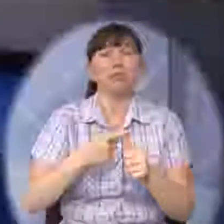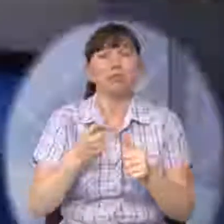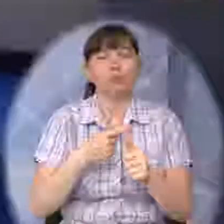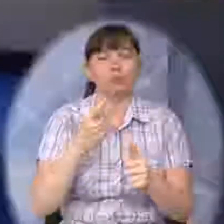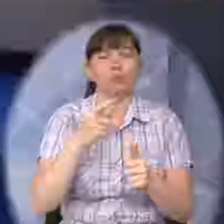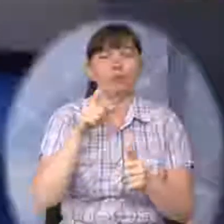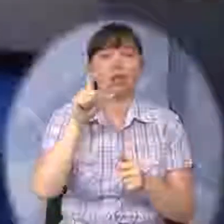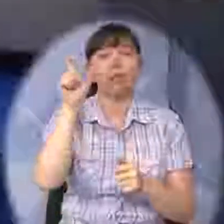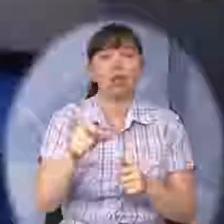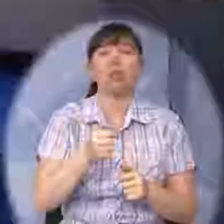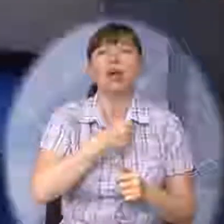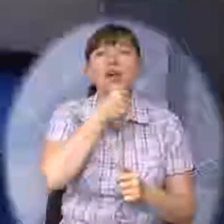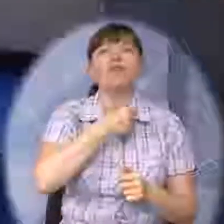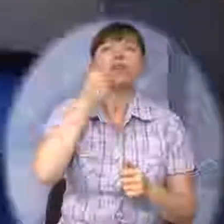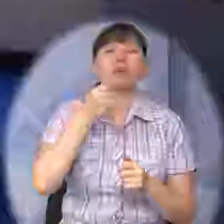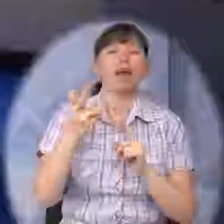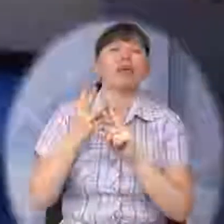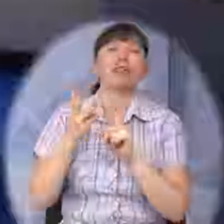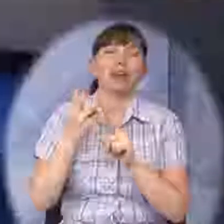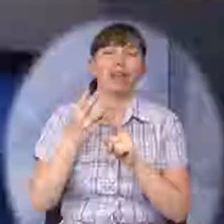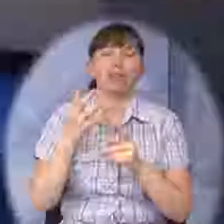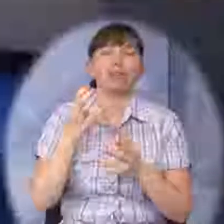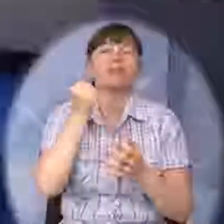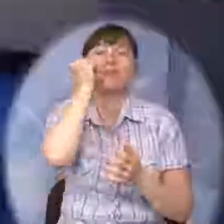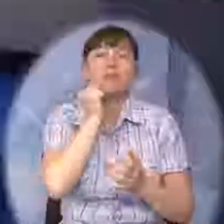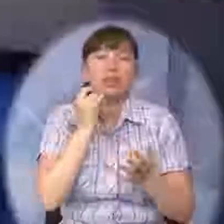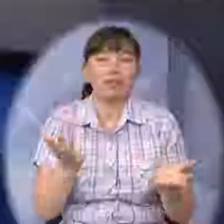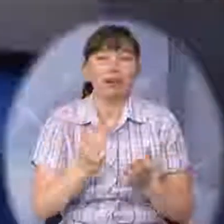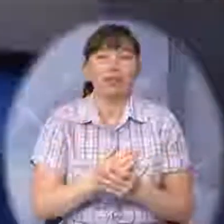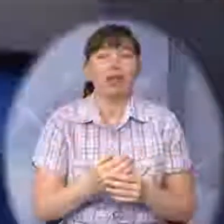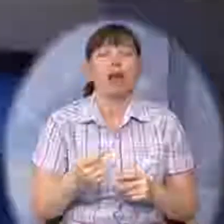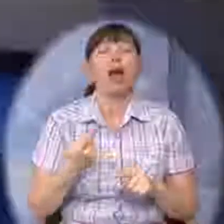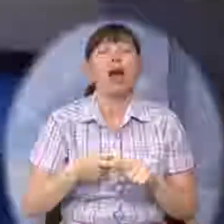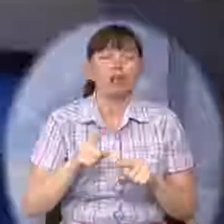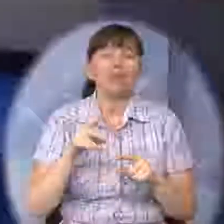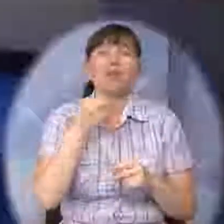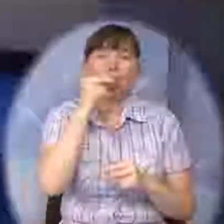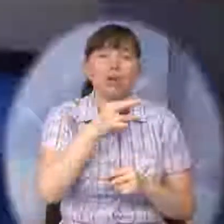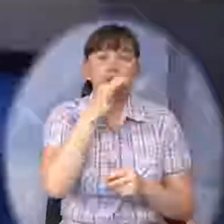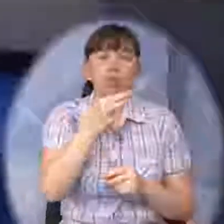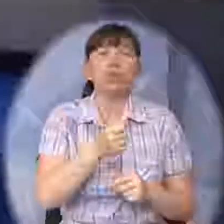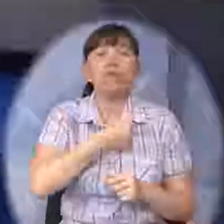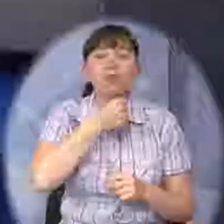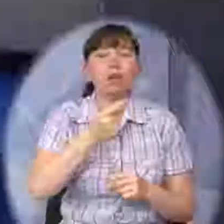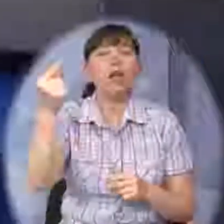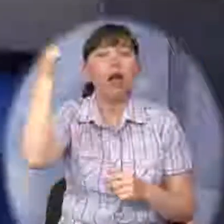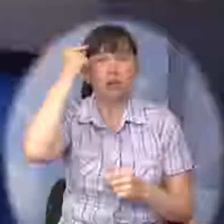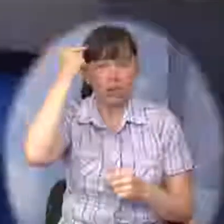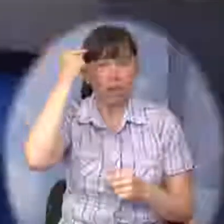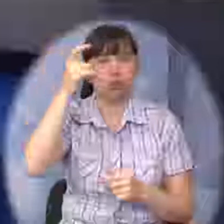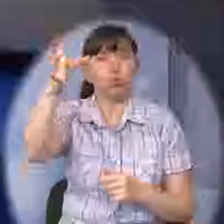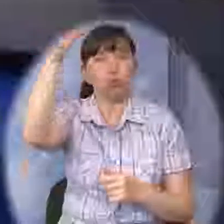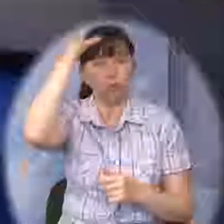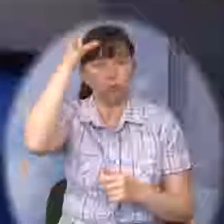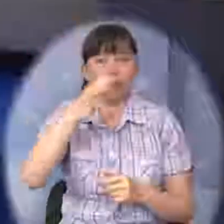de vârsta a treia, nu știu, poate așa e bine, dar cred că e vârsta înțelepciunii când și-au depus. E